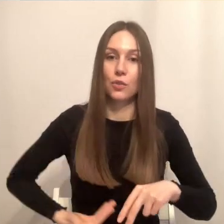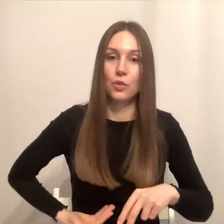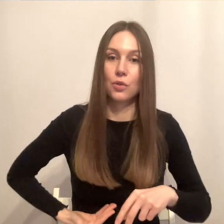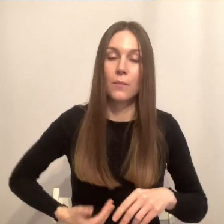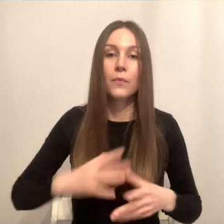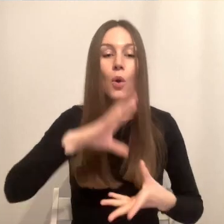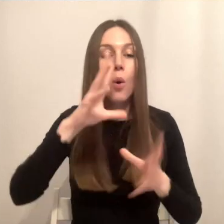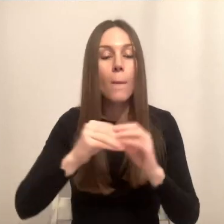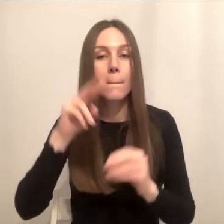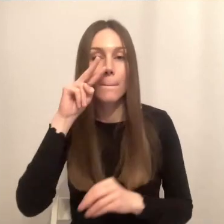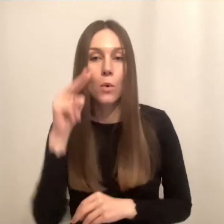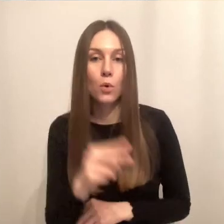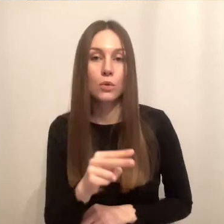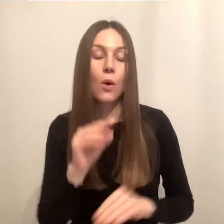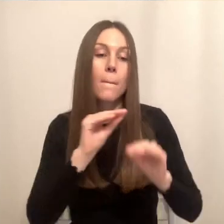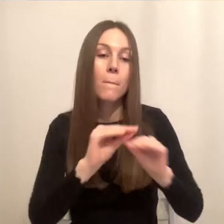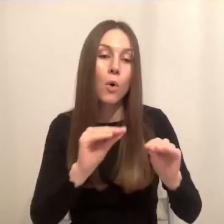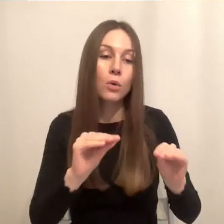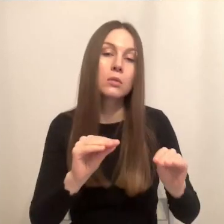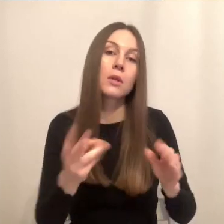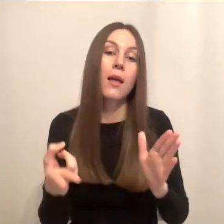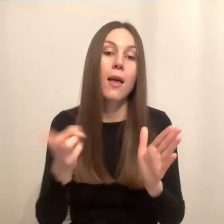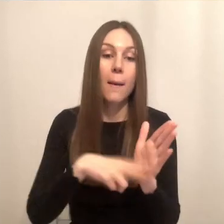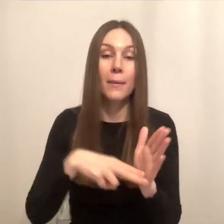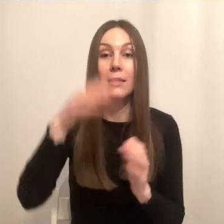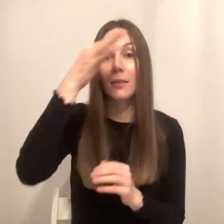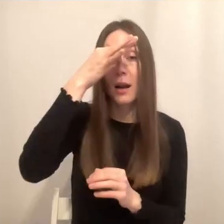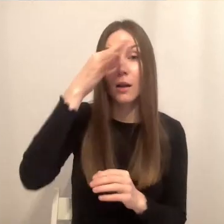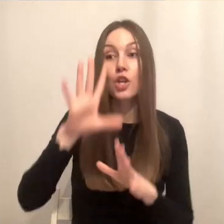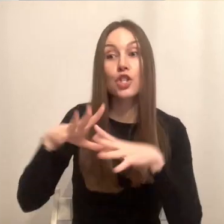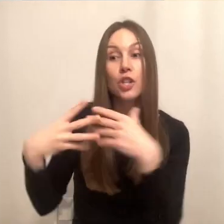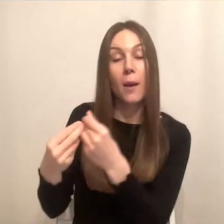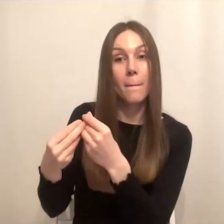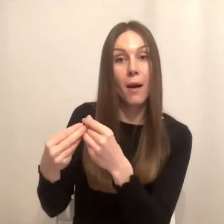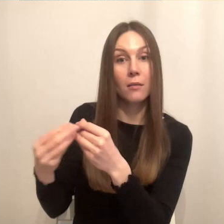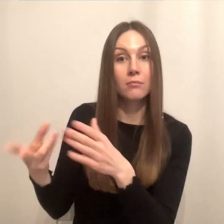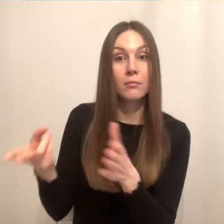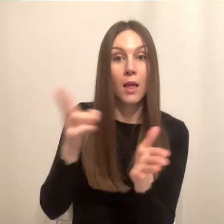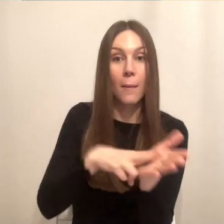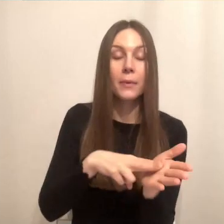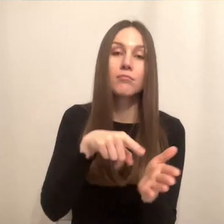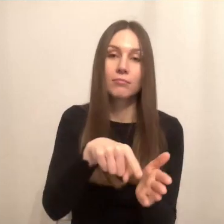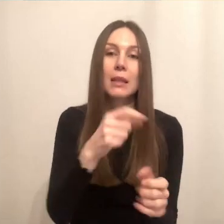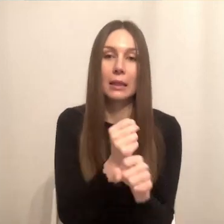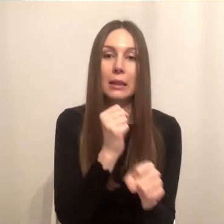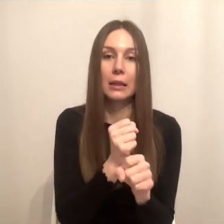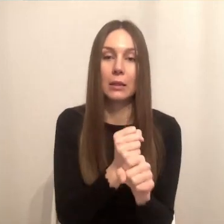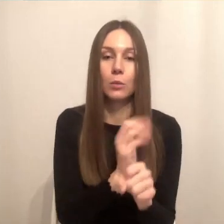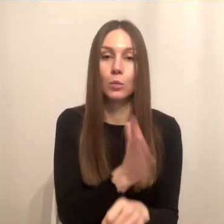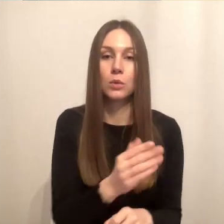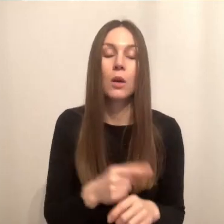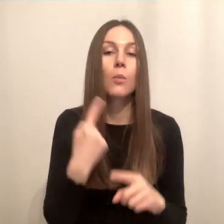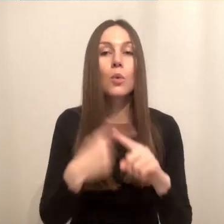požiūris. Mokytas atsikels į Trakus, jeigu jis atsikels gyventi su šeima, tai jis čia bus linkęs ir dirbti. Taip pat psichologinį